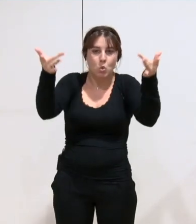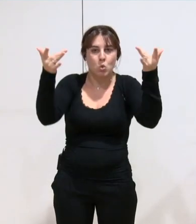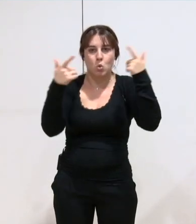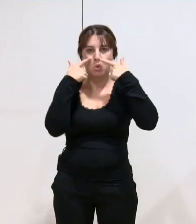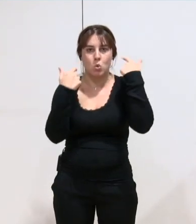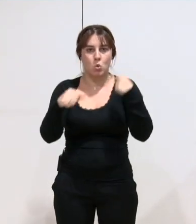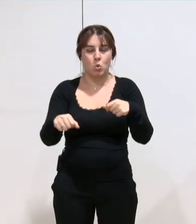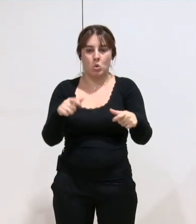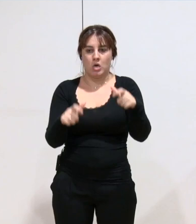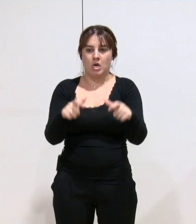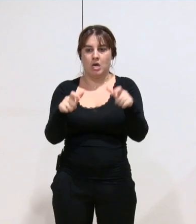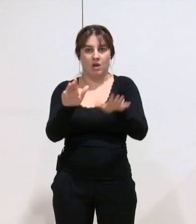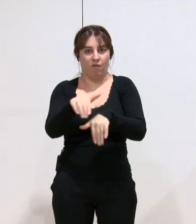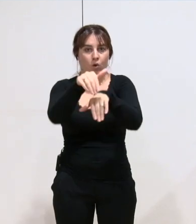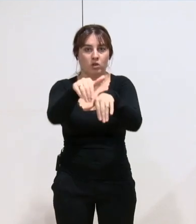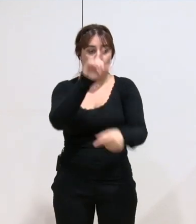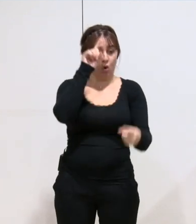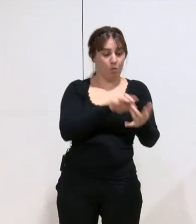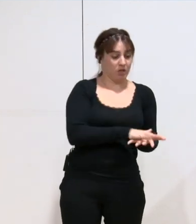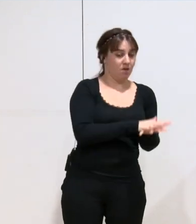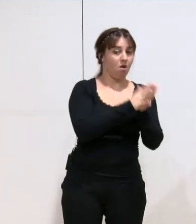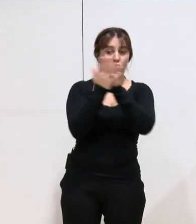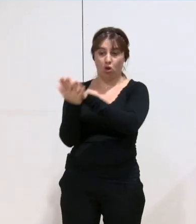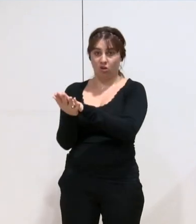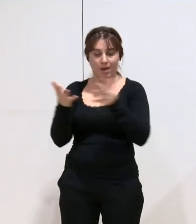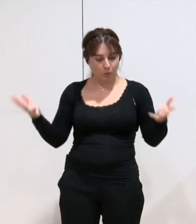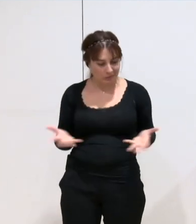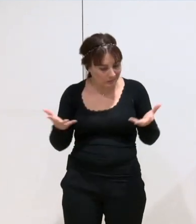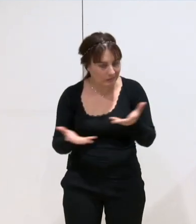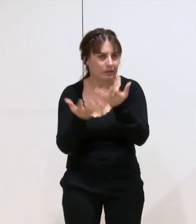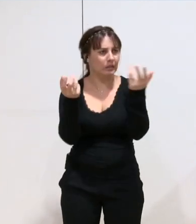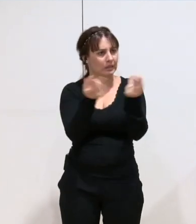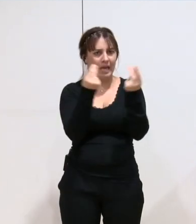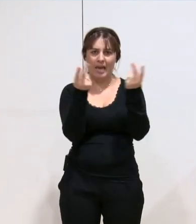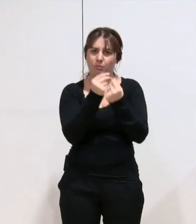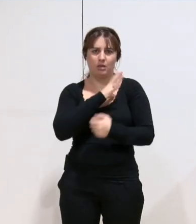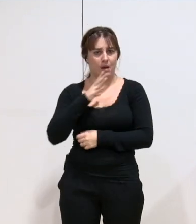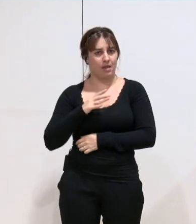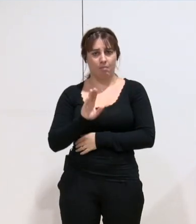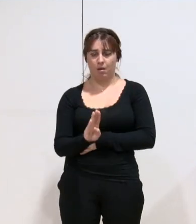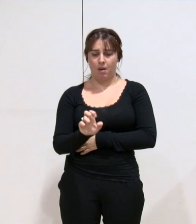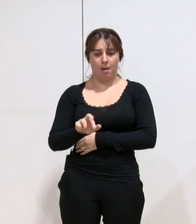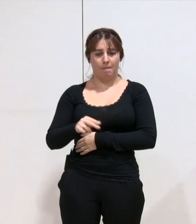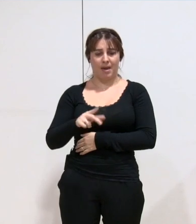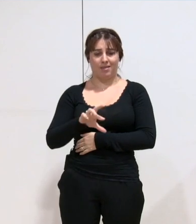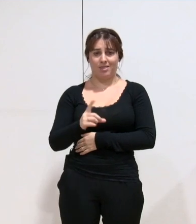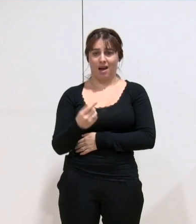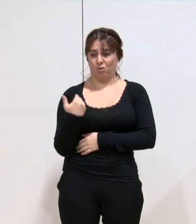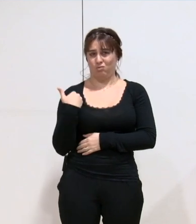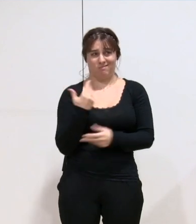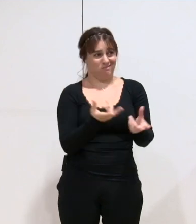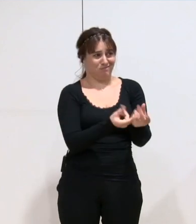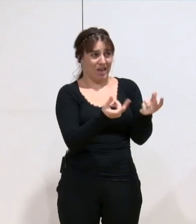à la fois cet objectif de transformation qui est porté et qui a été réexpliqué par Corinne Bernard à l'instant, tout